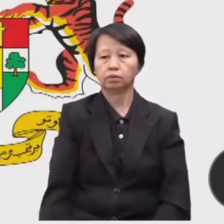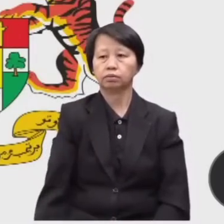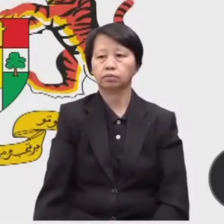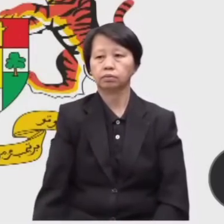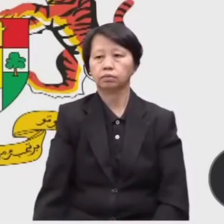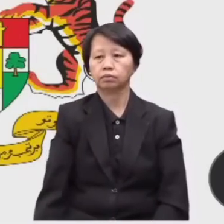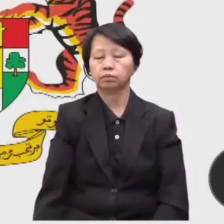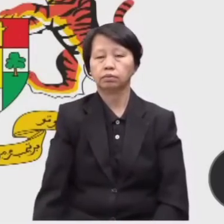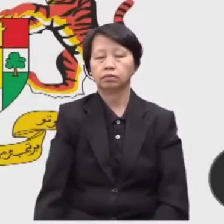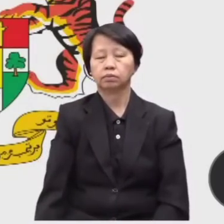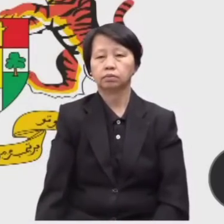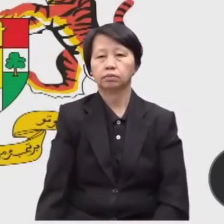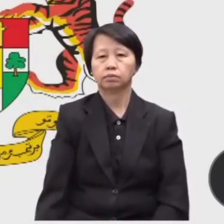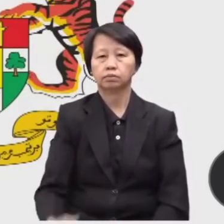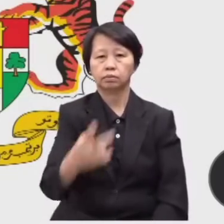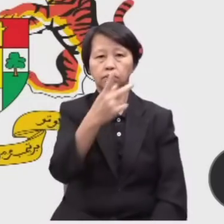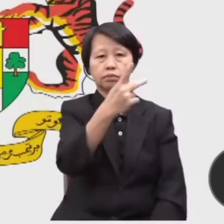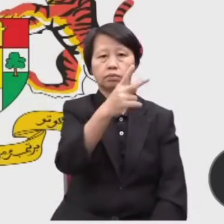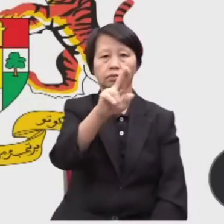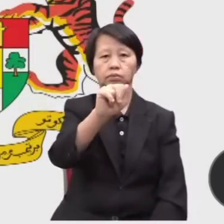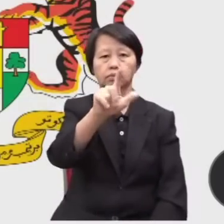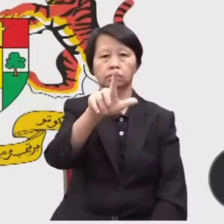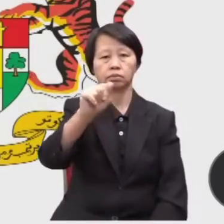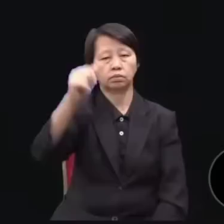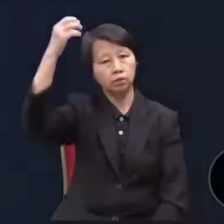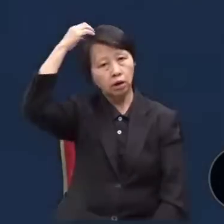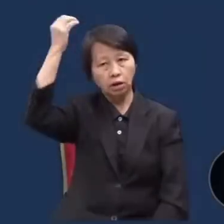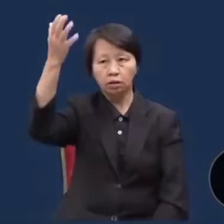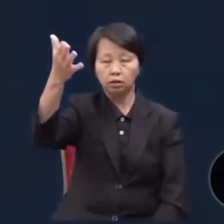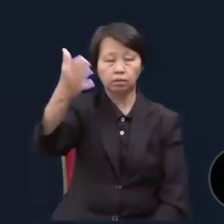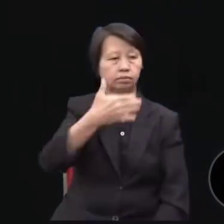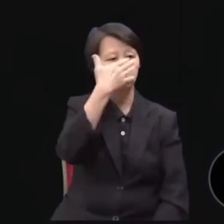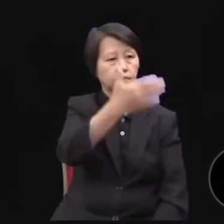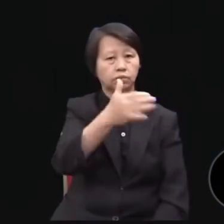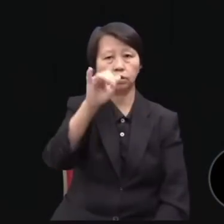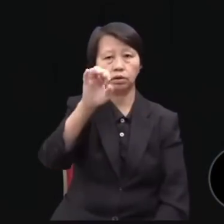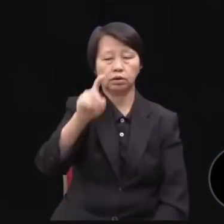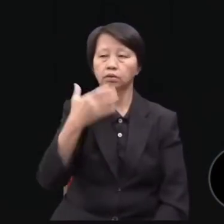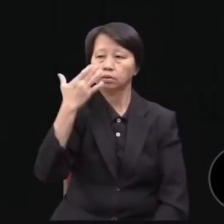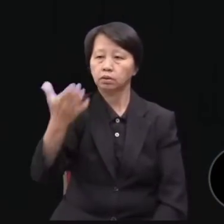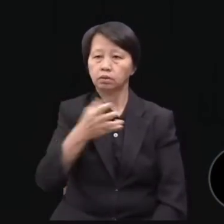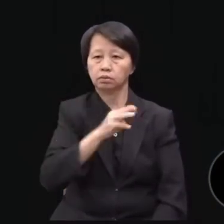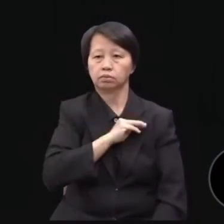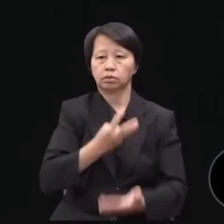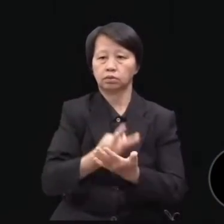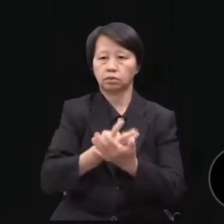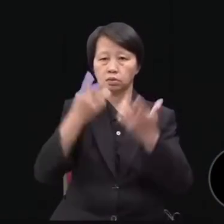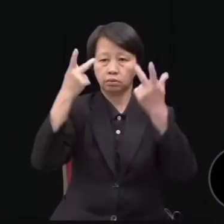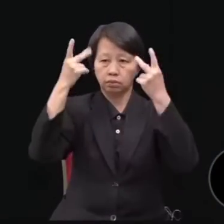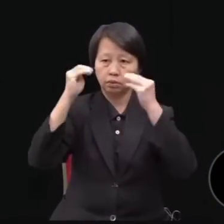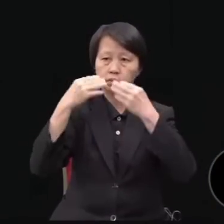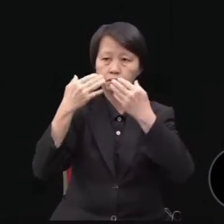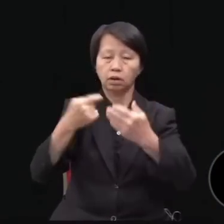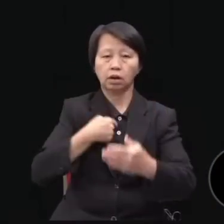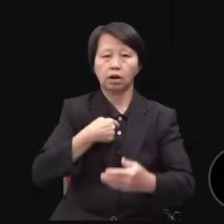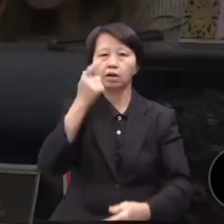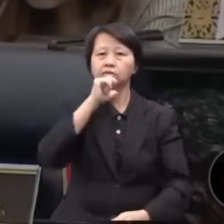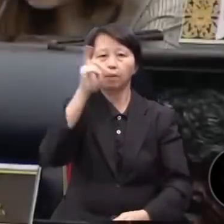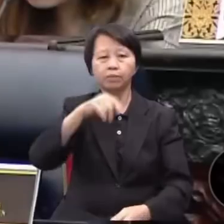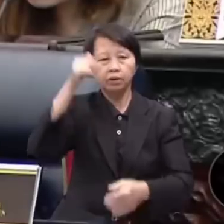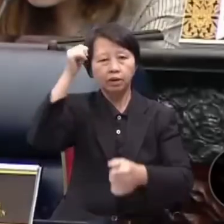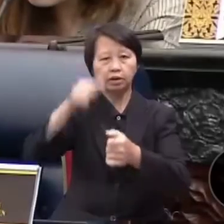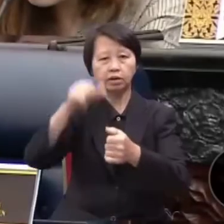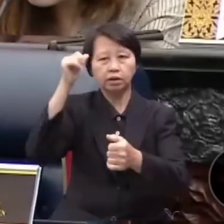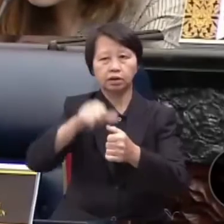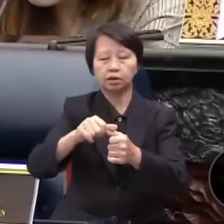Aduh okay, Tuan Sri. Kuala Selangor. Terima kasih Tuan Sri Speaker. Terima kasih Menteri Kewangan, Perdana Menteri. Saya tidak perlu